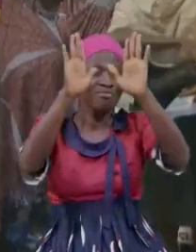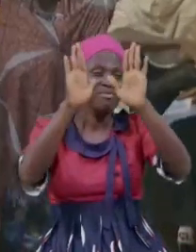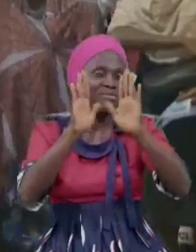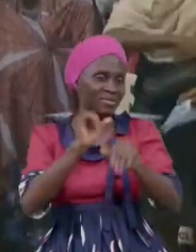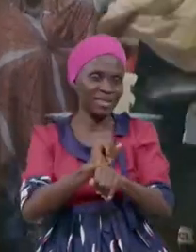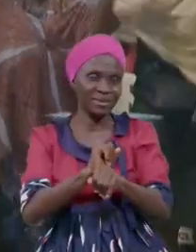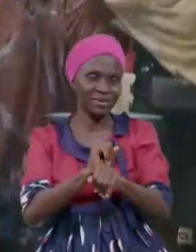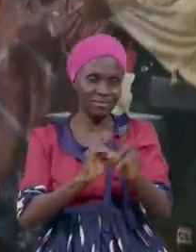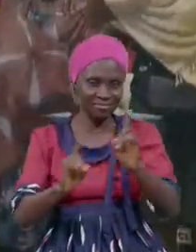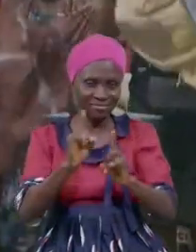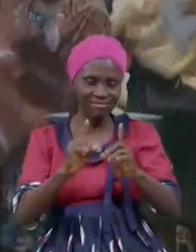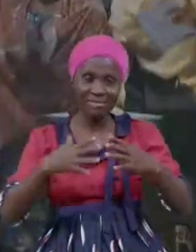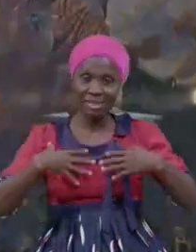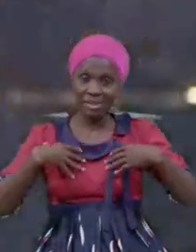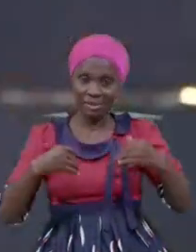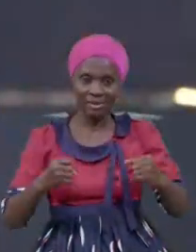Crie guérison.